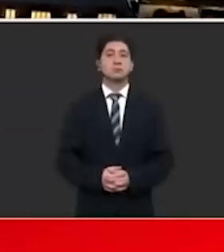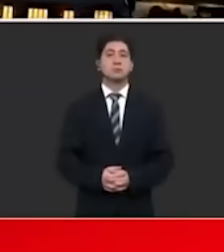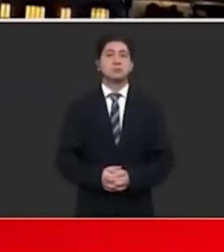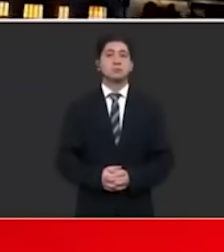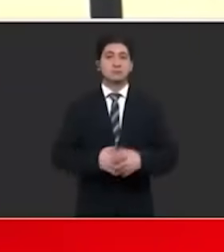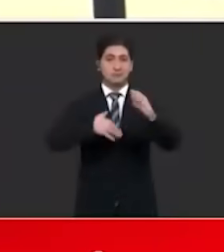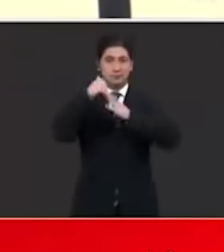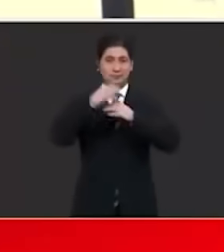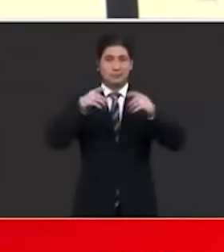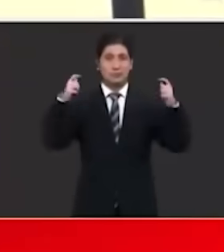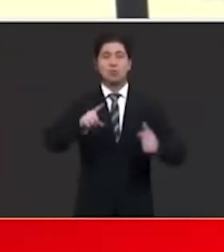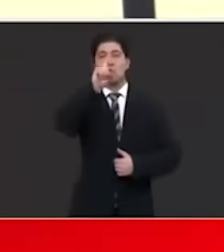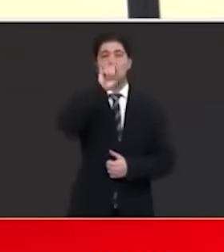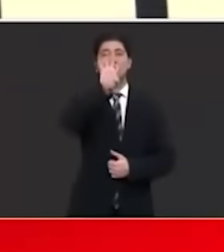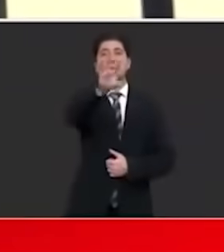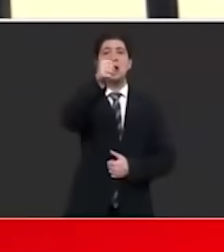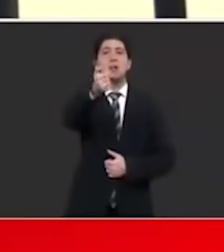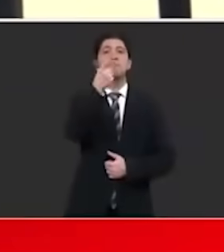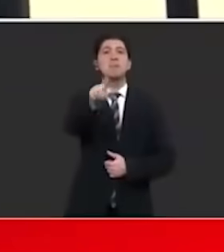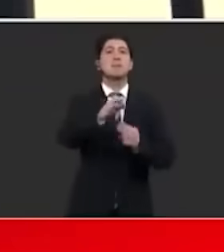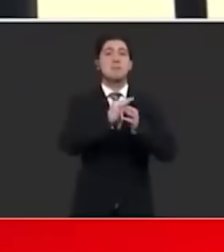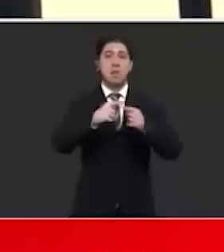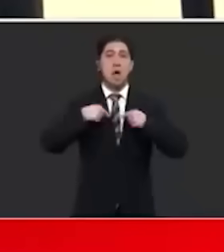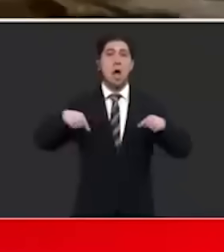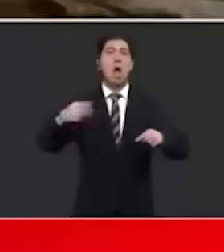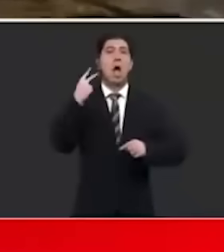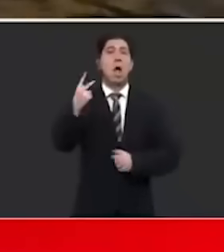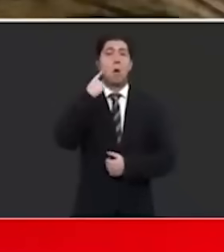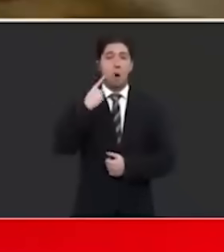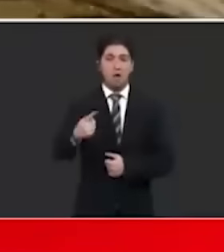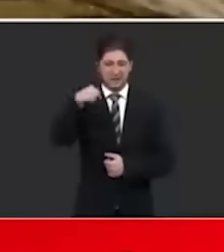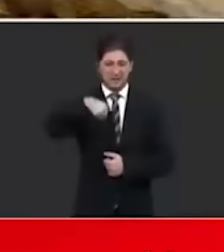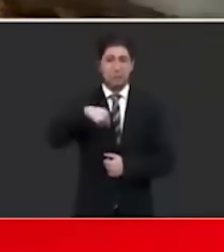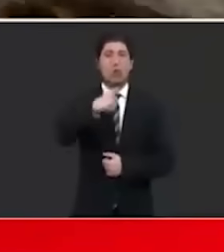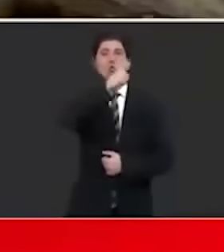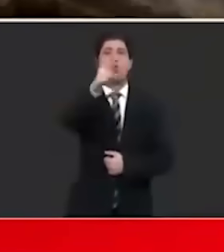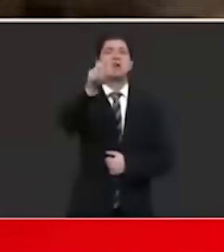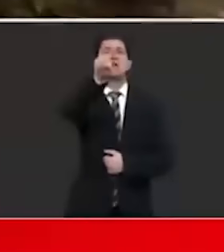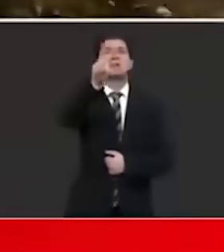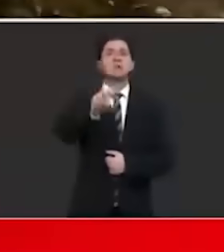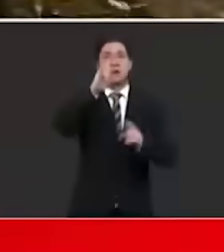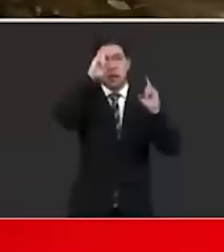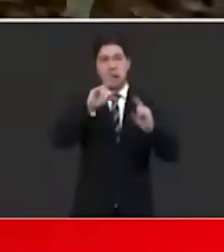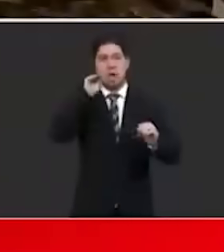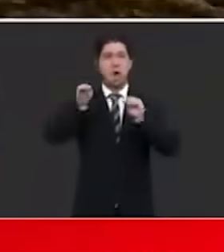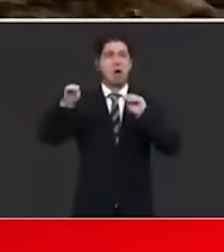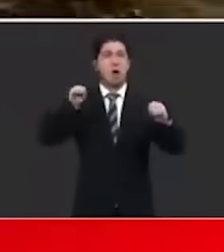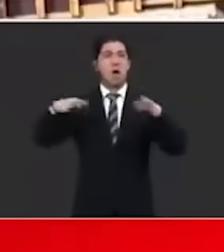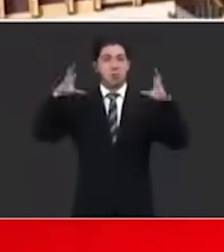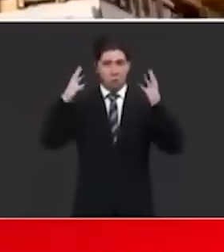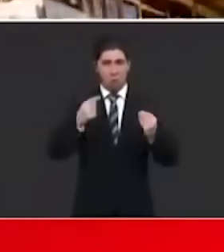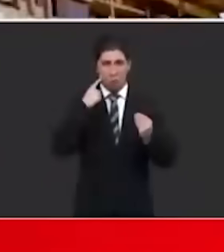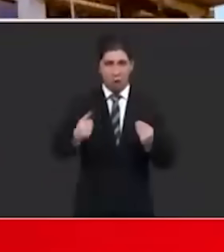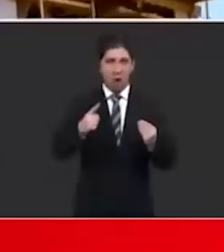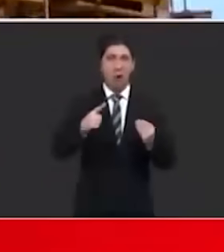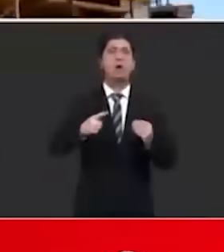İnşaat alanı 146 bin metrekareyi bulan, şimdilik 928 yatak kapasitesine sahip